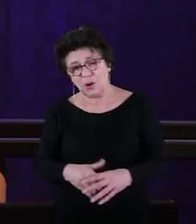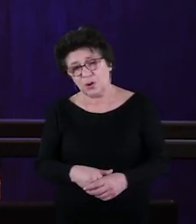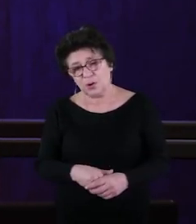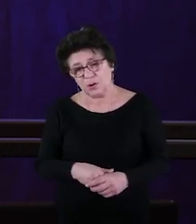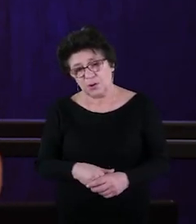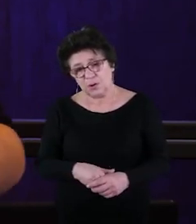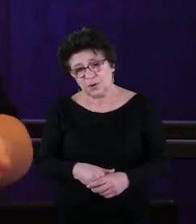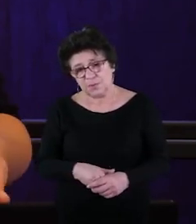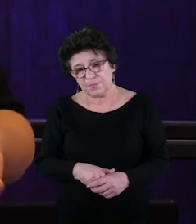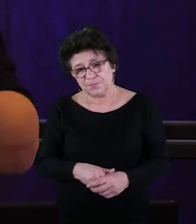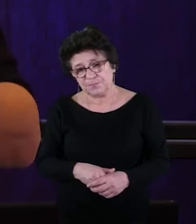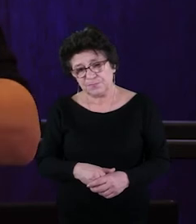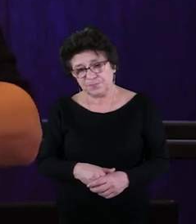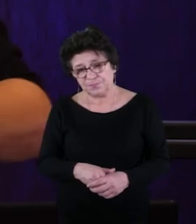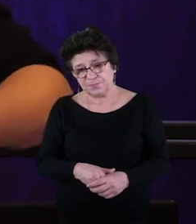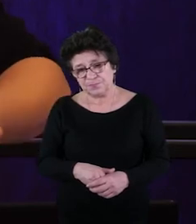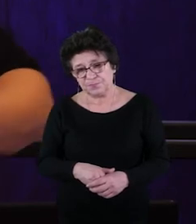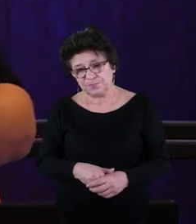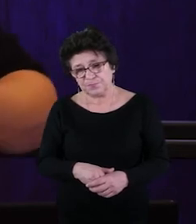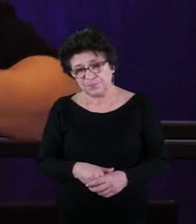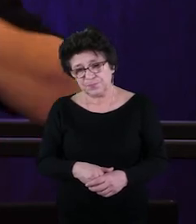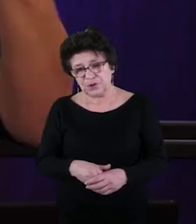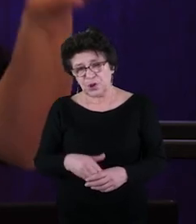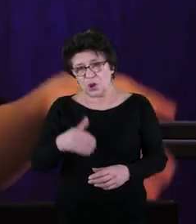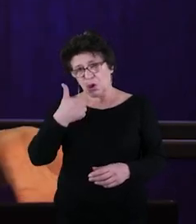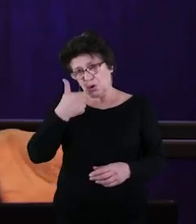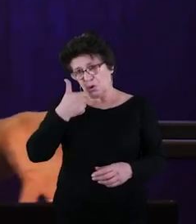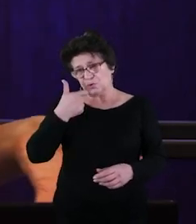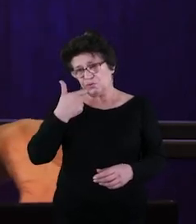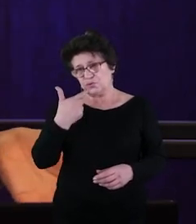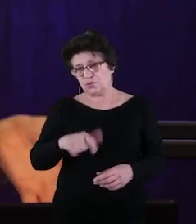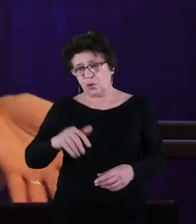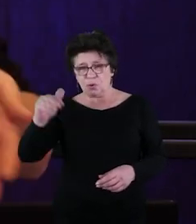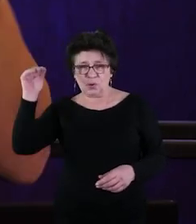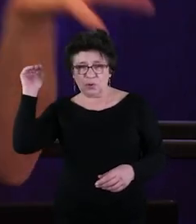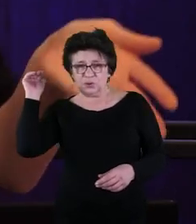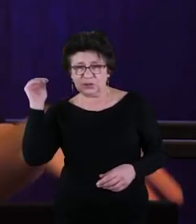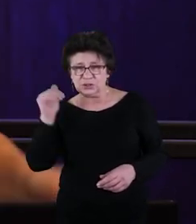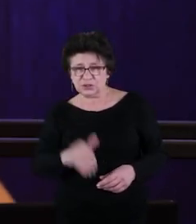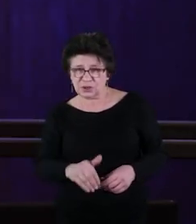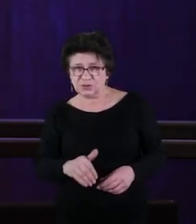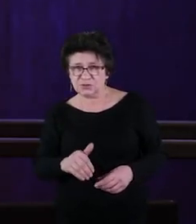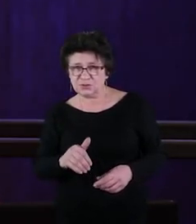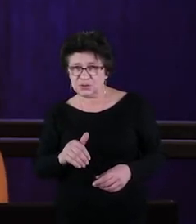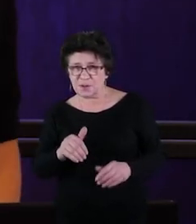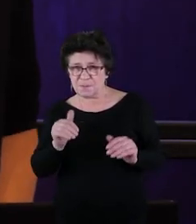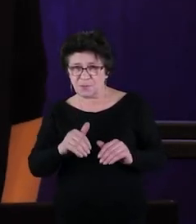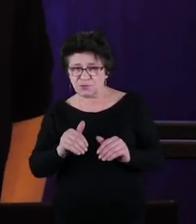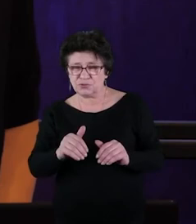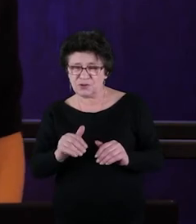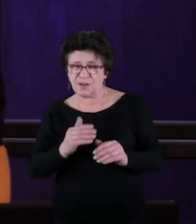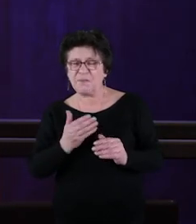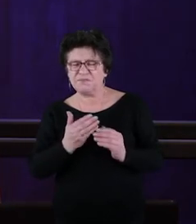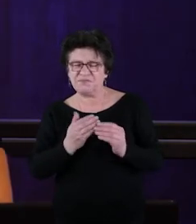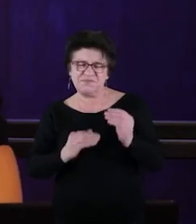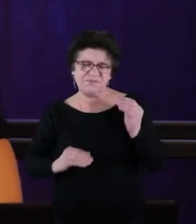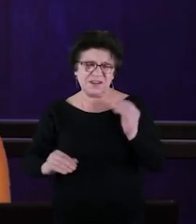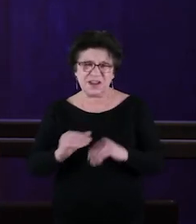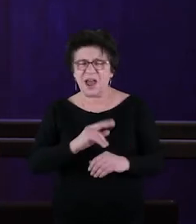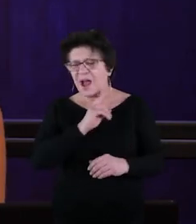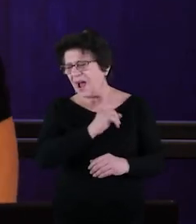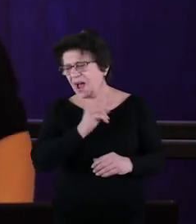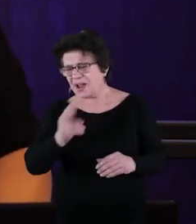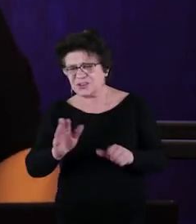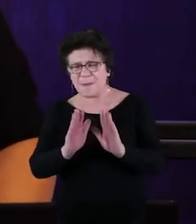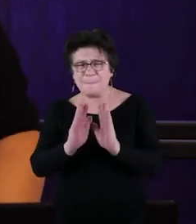chyba w tej Polsce się po wojnie znalazło 100 tysięcy a było to jeszcze znacznie więcej po prostu ogoła cali ze wszystkiego każdą